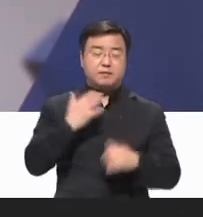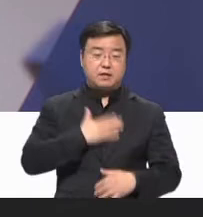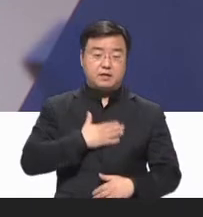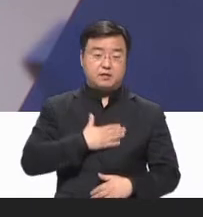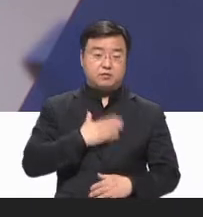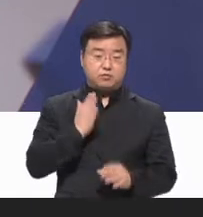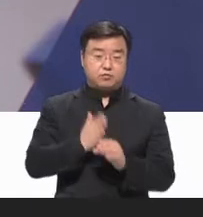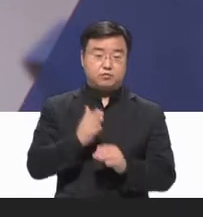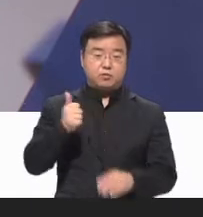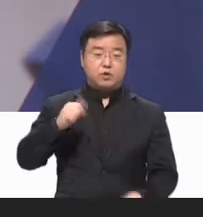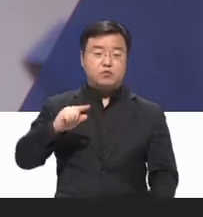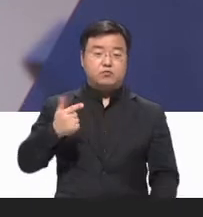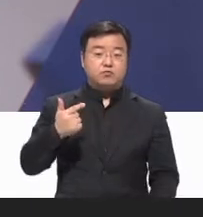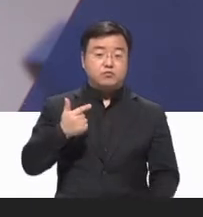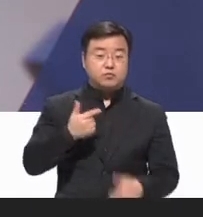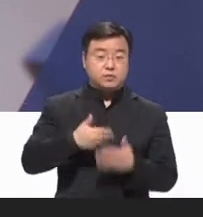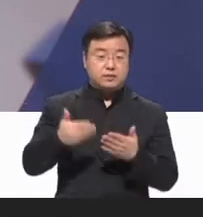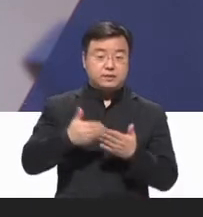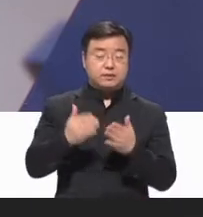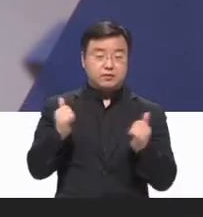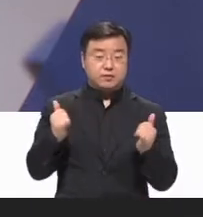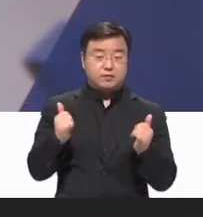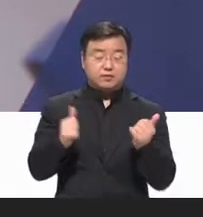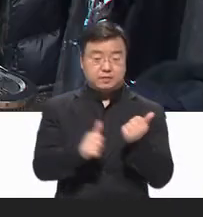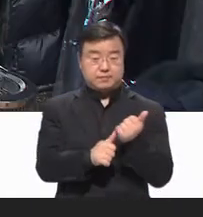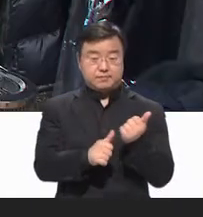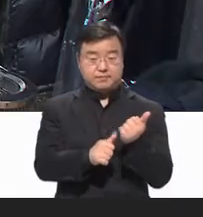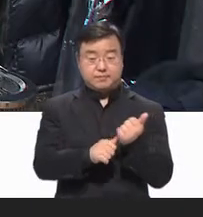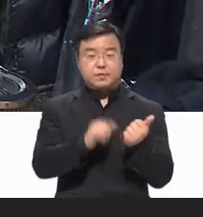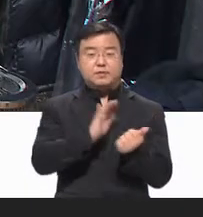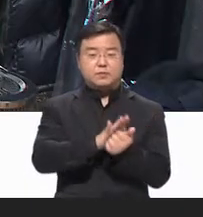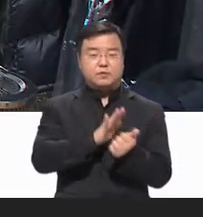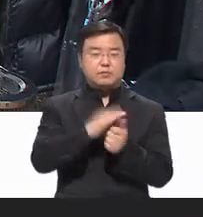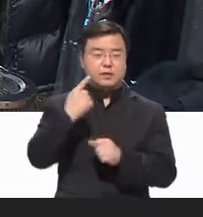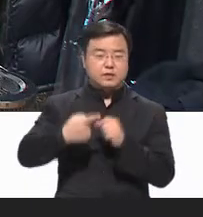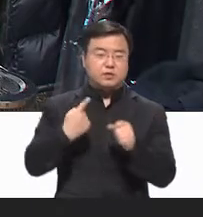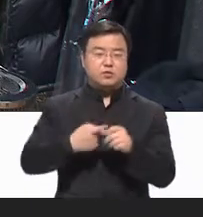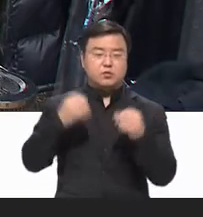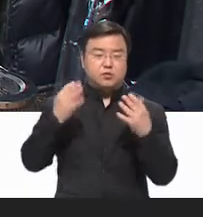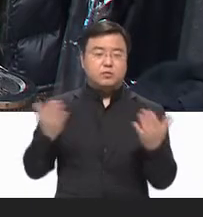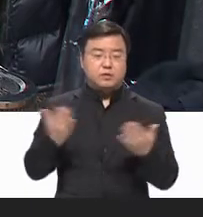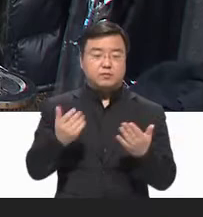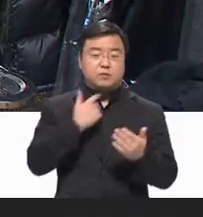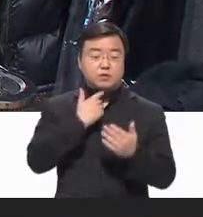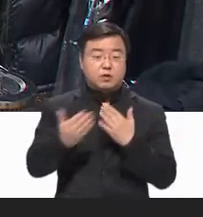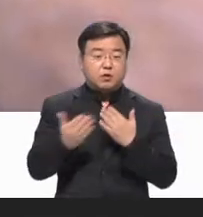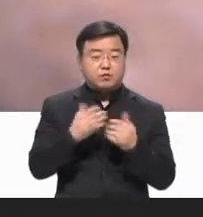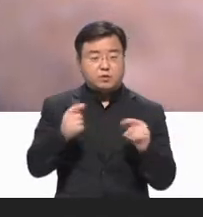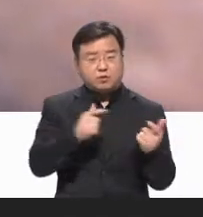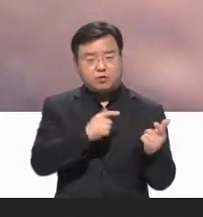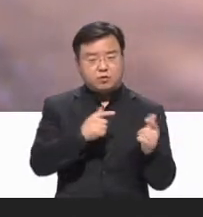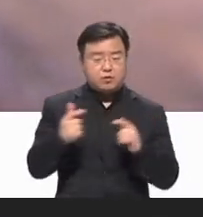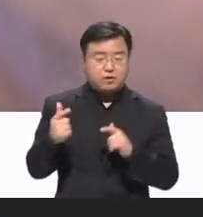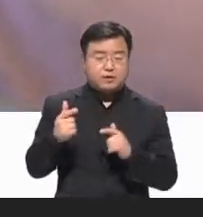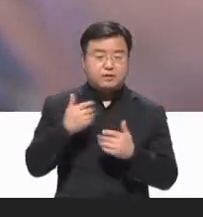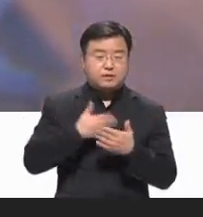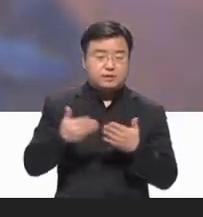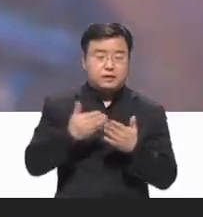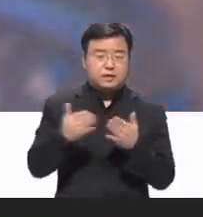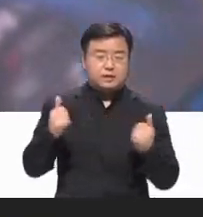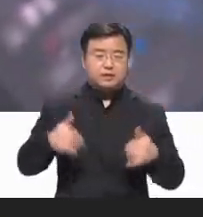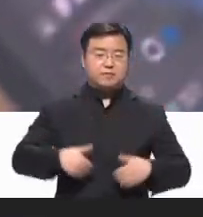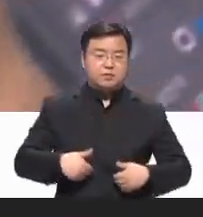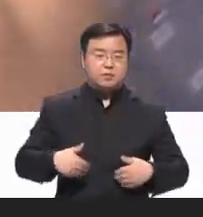환자 깐 님의 예 어 시로 의견과 이라며 웹툰 작업 노하우 나 어 작가중 게 필요